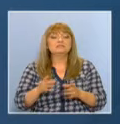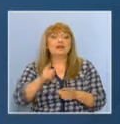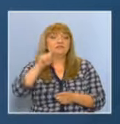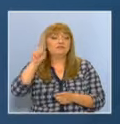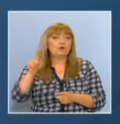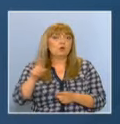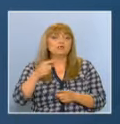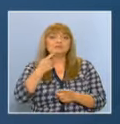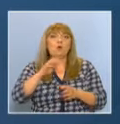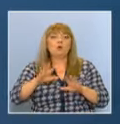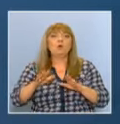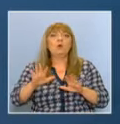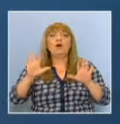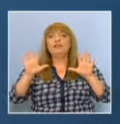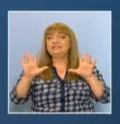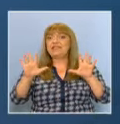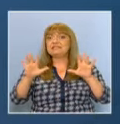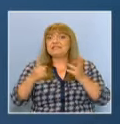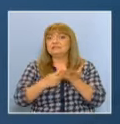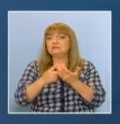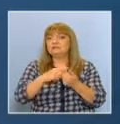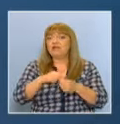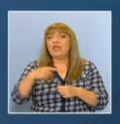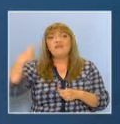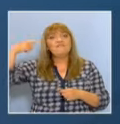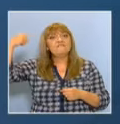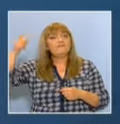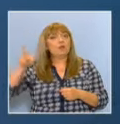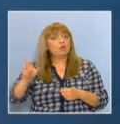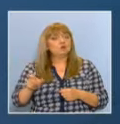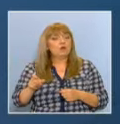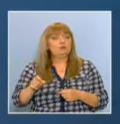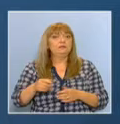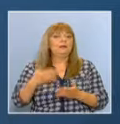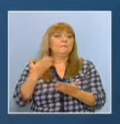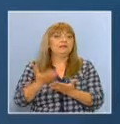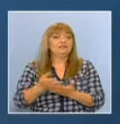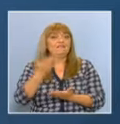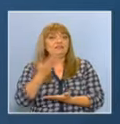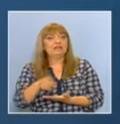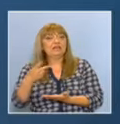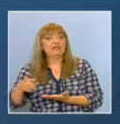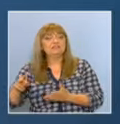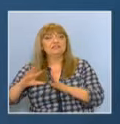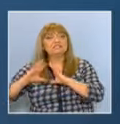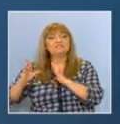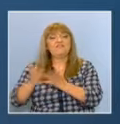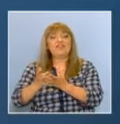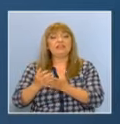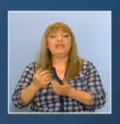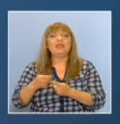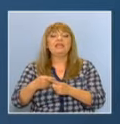десетина философи, чието идеи трябва да се познават. Те представляват различни сфери и аспекти